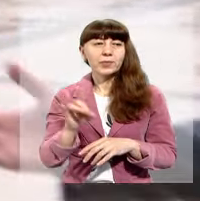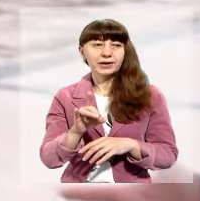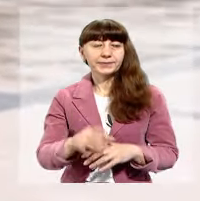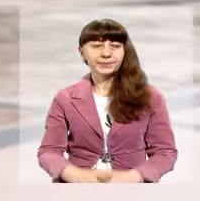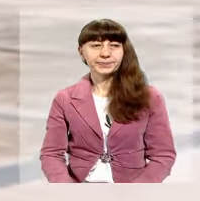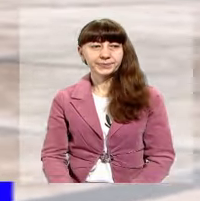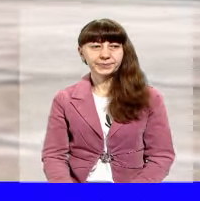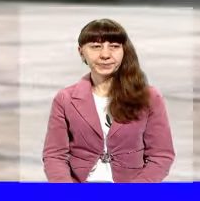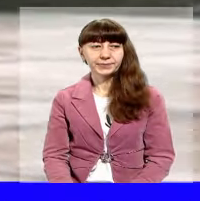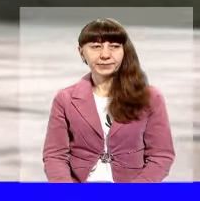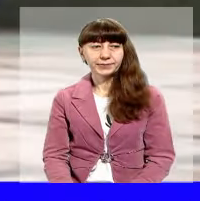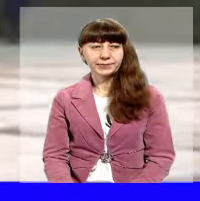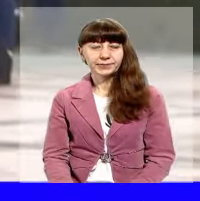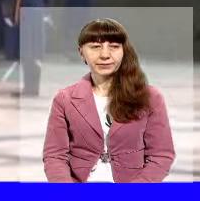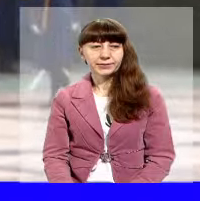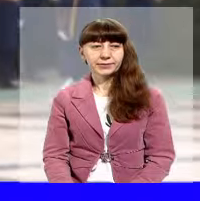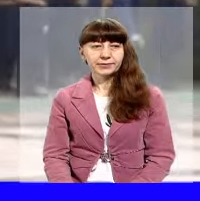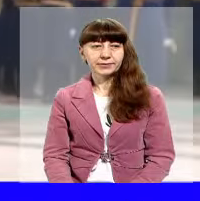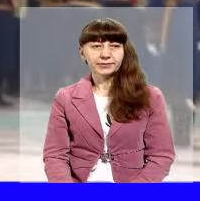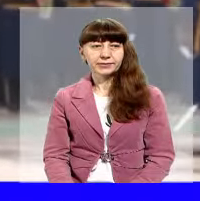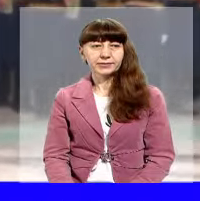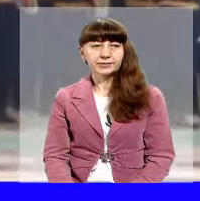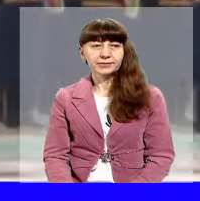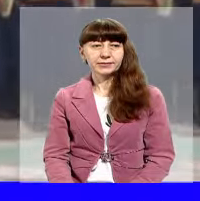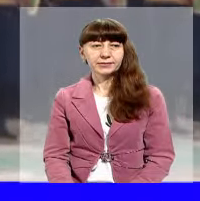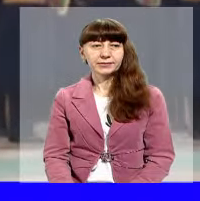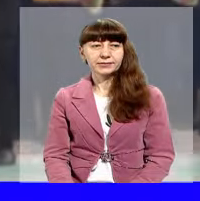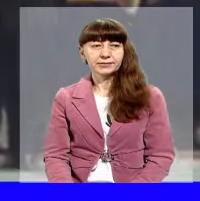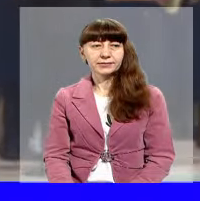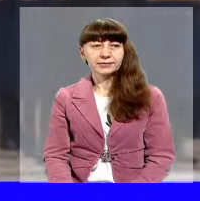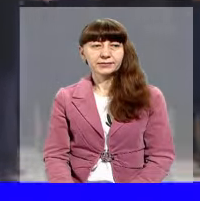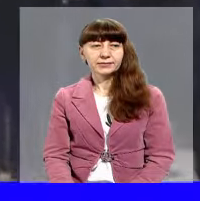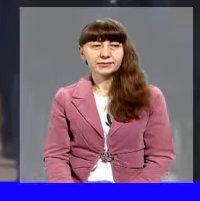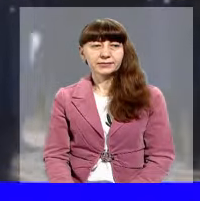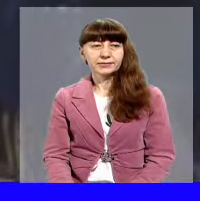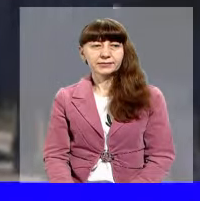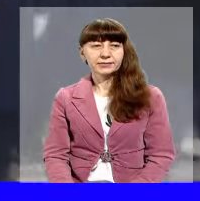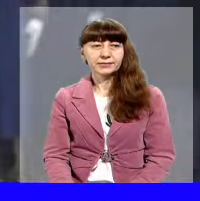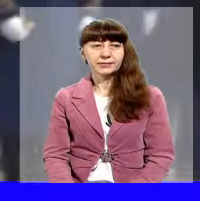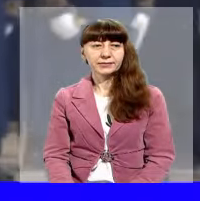осында барлық сән салтанатымен қарсы алды.